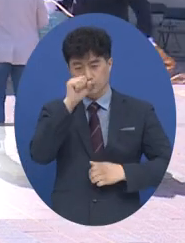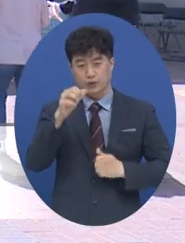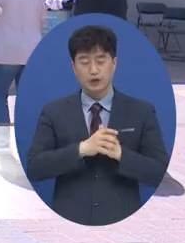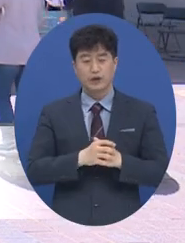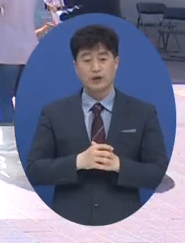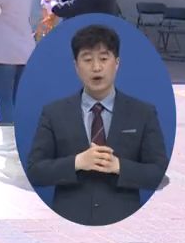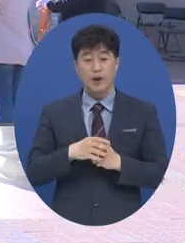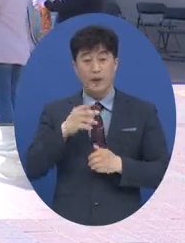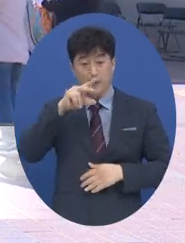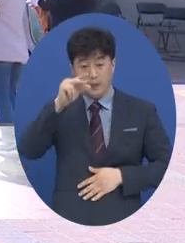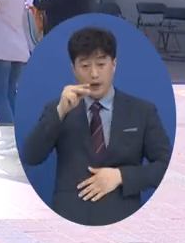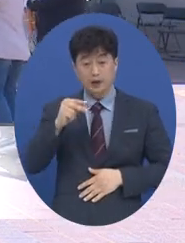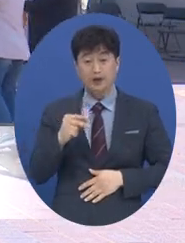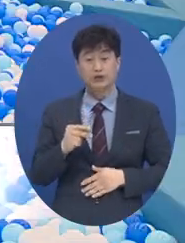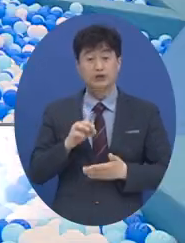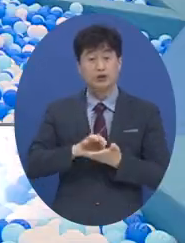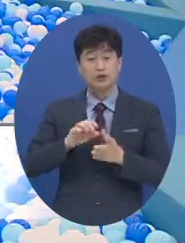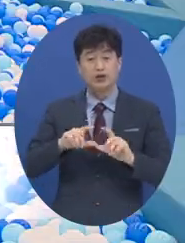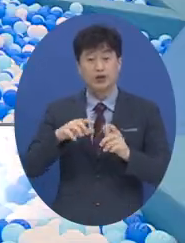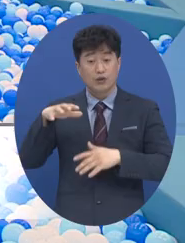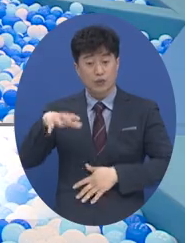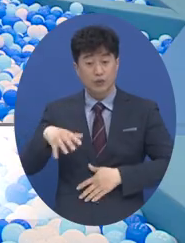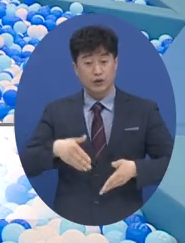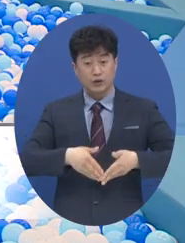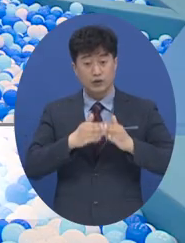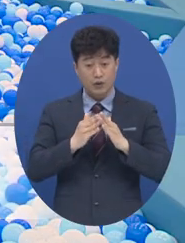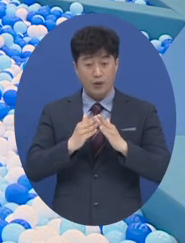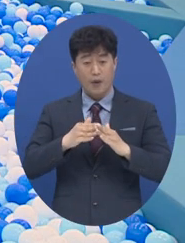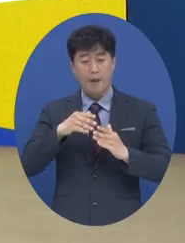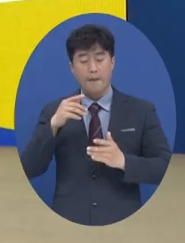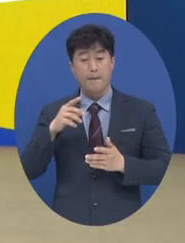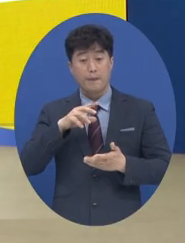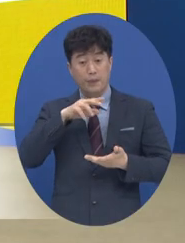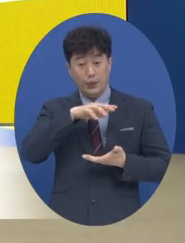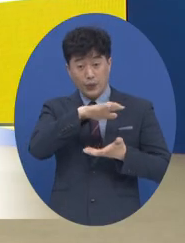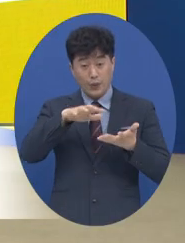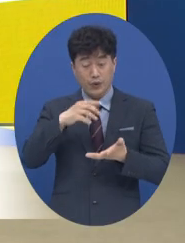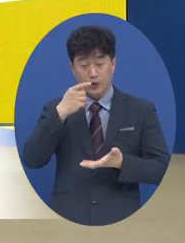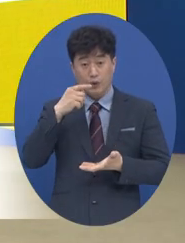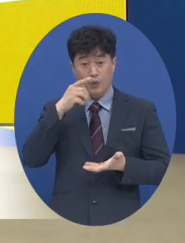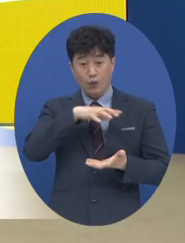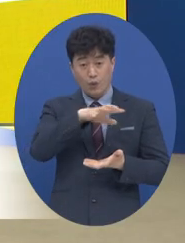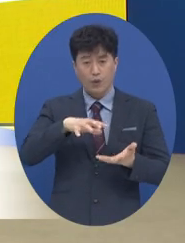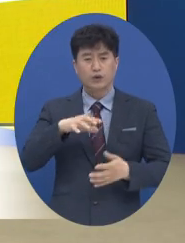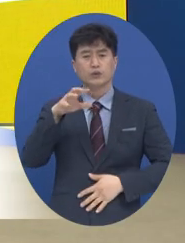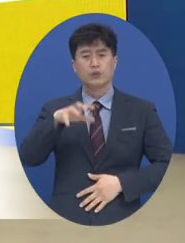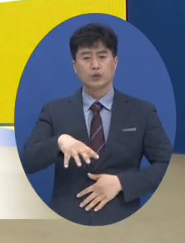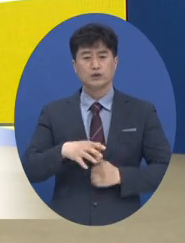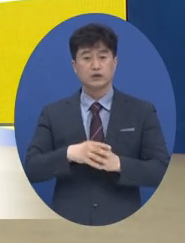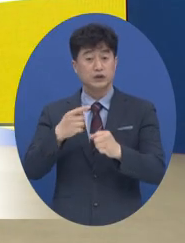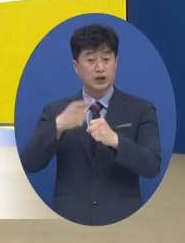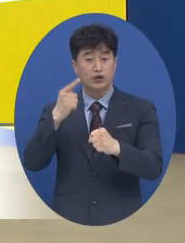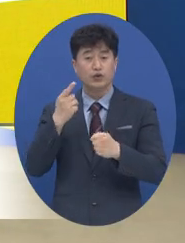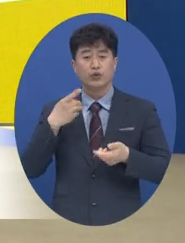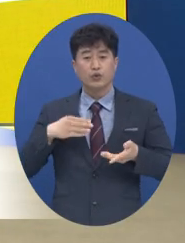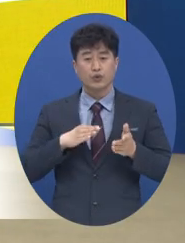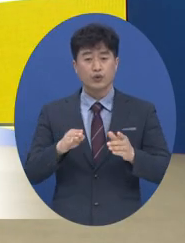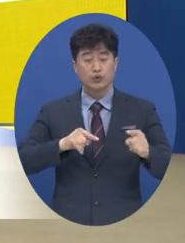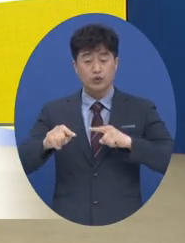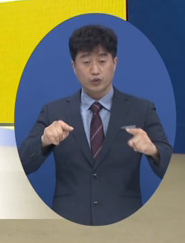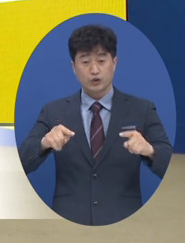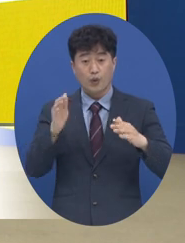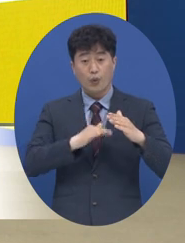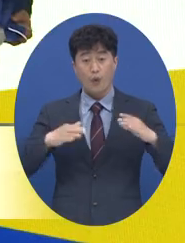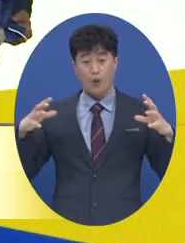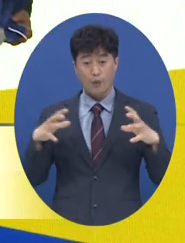공간 에 천 4백 평 의 파주 놀이 구름이 준공 됐습니다 이 공간은 파주시가 지난해 경기도 정책 공모에서 대상을